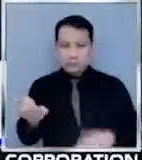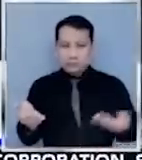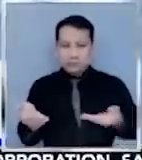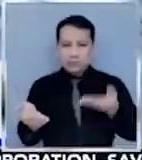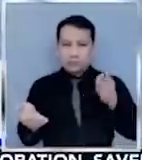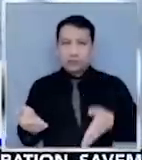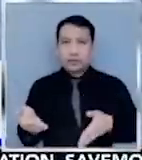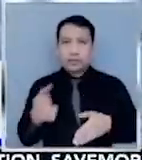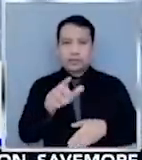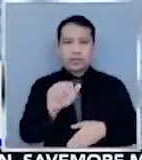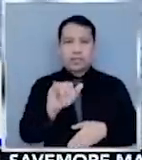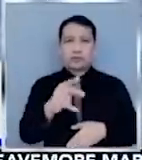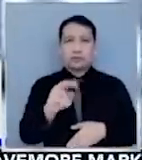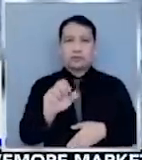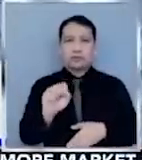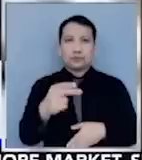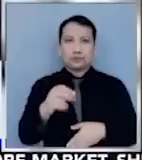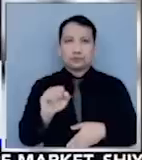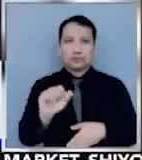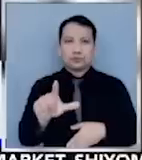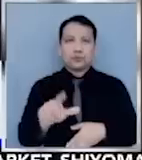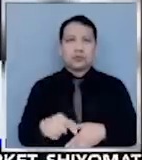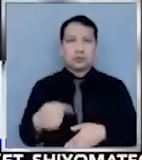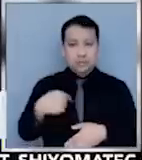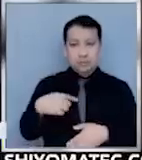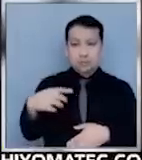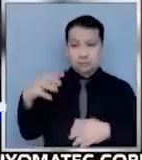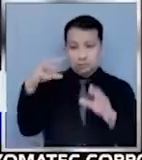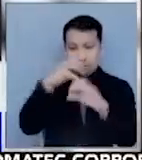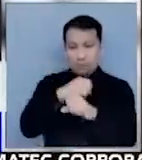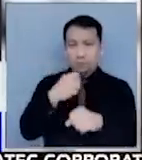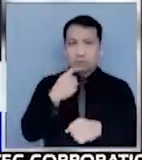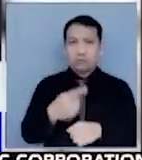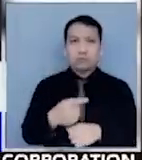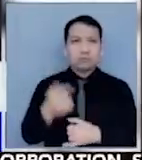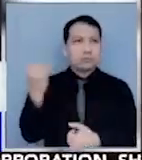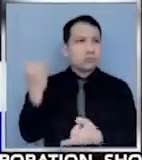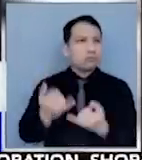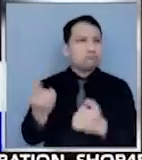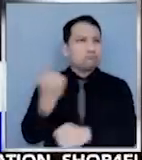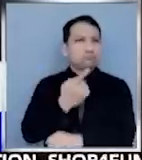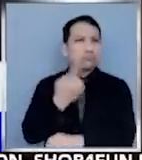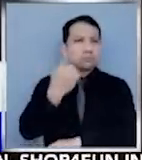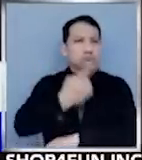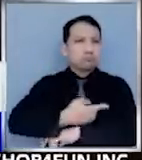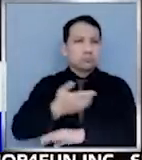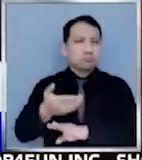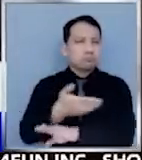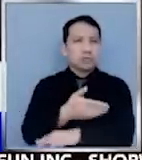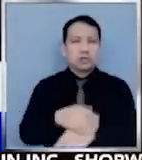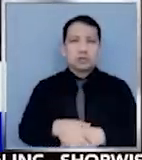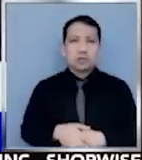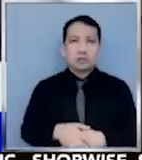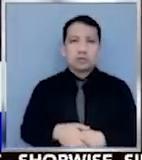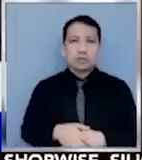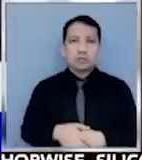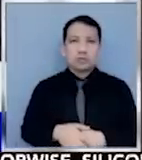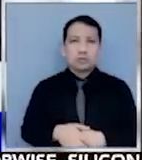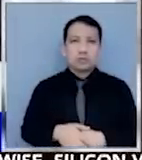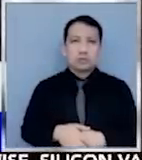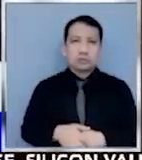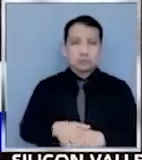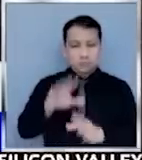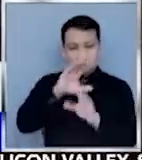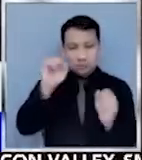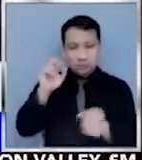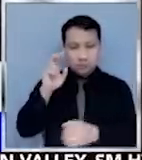Shoal. Our conclusion from the meetings of the last couple of days and our meetings with President Marcos yesterday